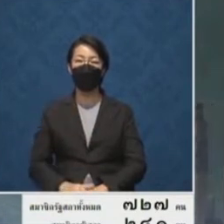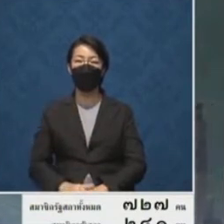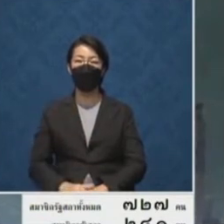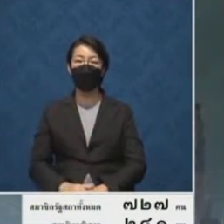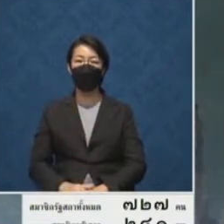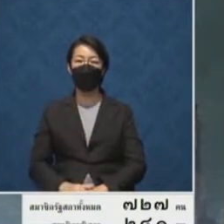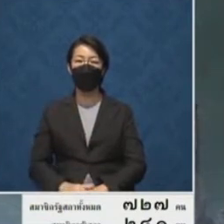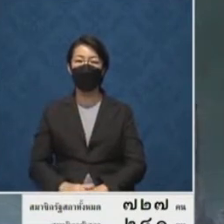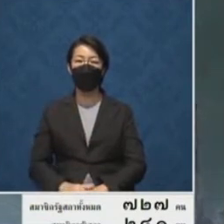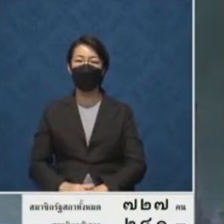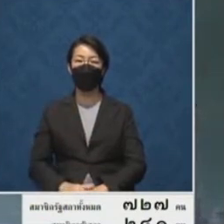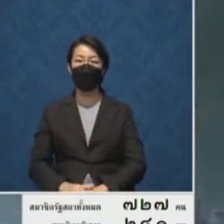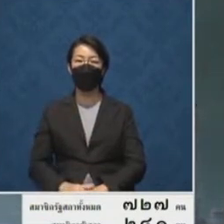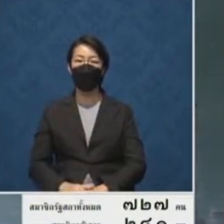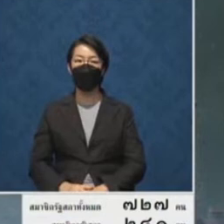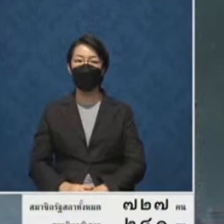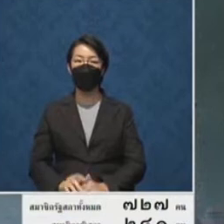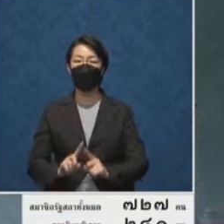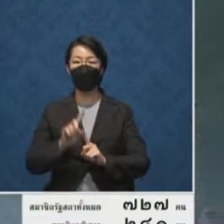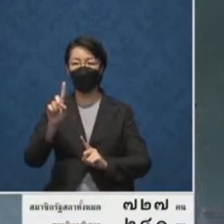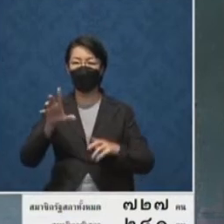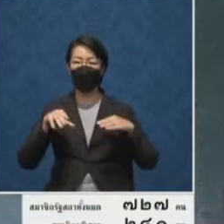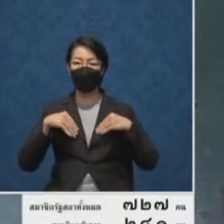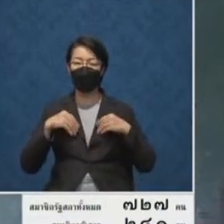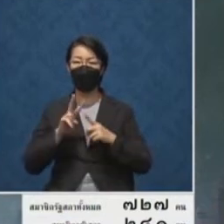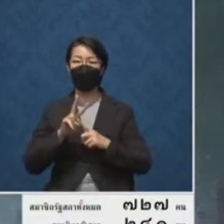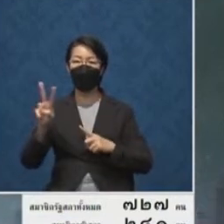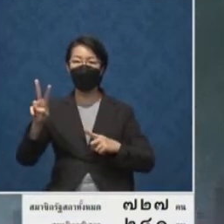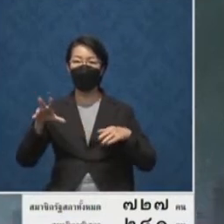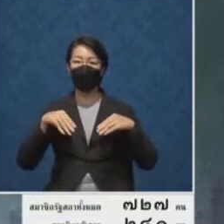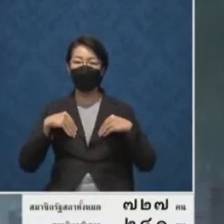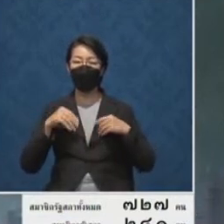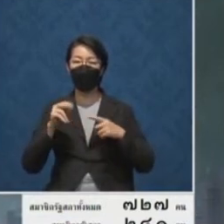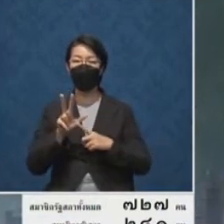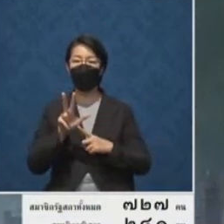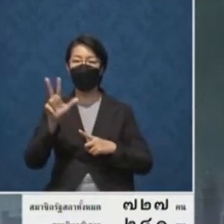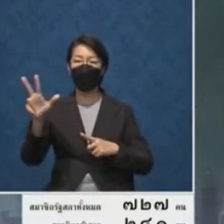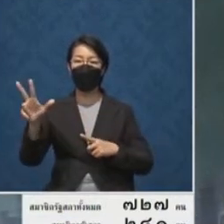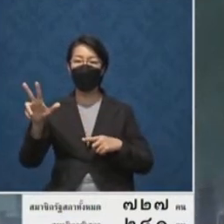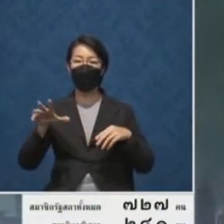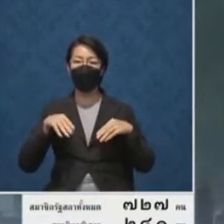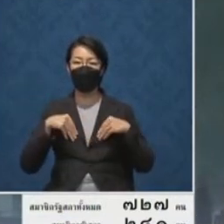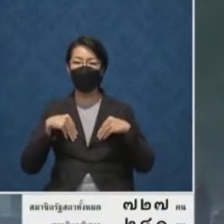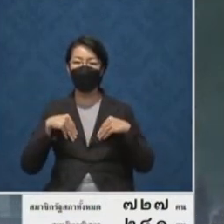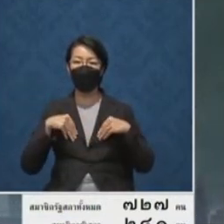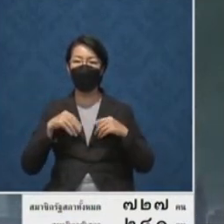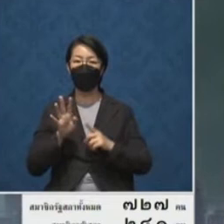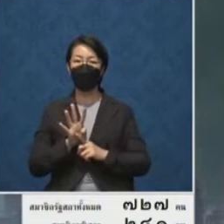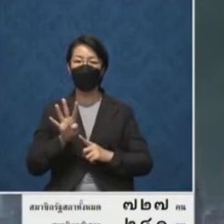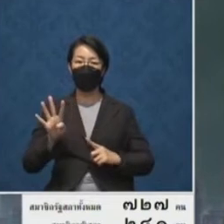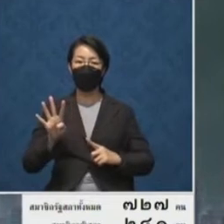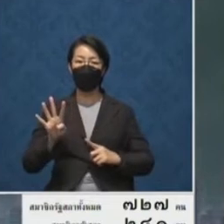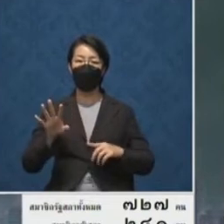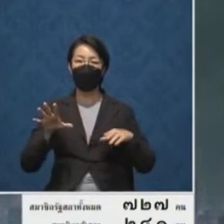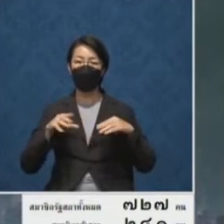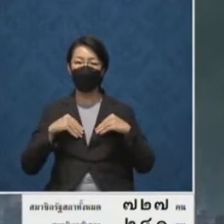555นายสมบัติศรีสุรินทร ์สมบัติศรีสุรินทร์1รับหลักการ2รับหลักการ3